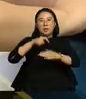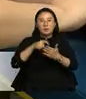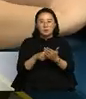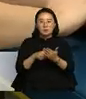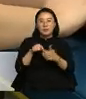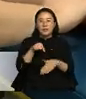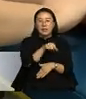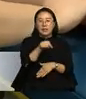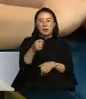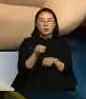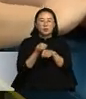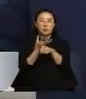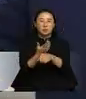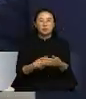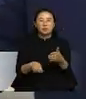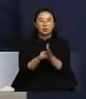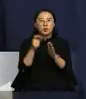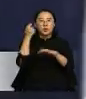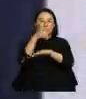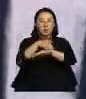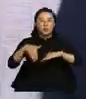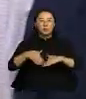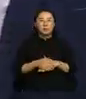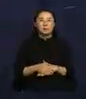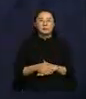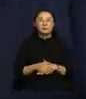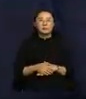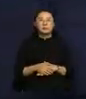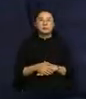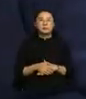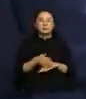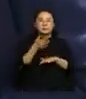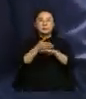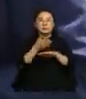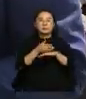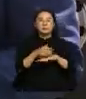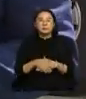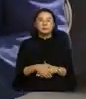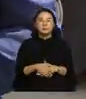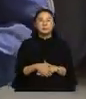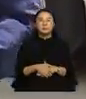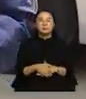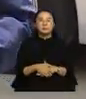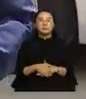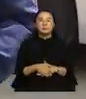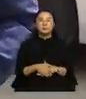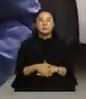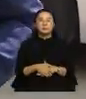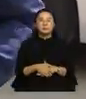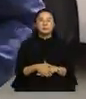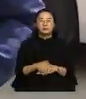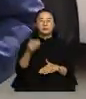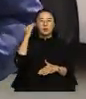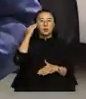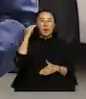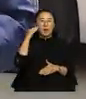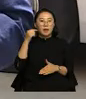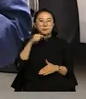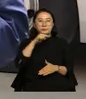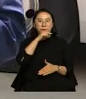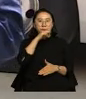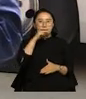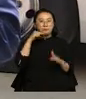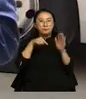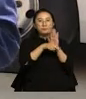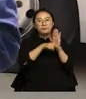간접적이라도 전하기에 이번 행사를 기획했습니다. 알겠습니다. 오늘 말씀 감사합니다. 네, 감사합니다. 자, 이번엔 대한적십자사